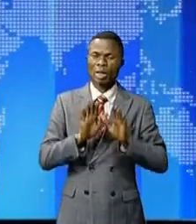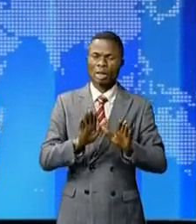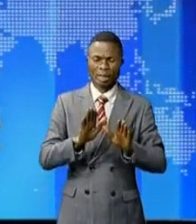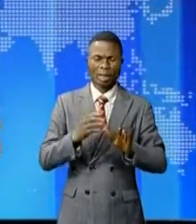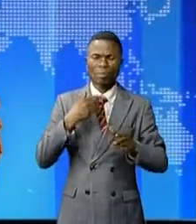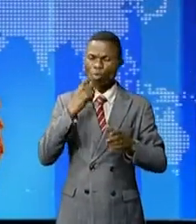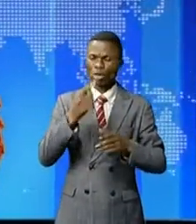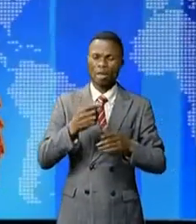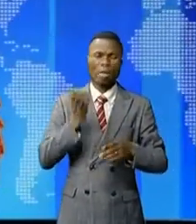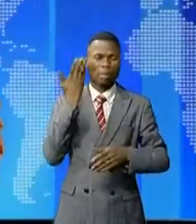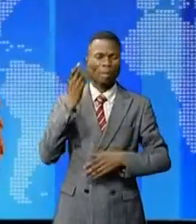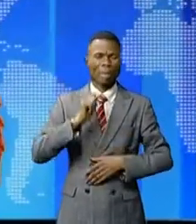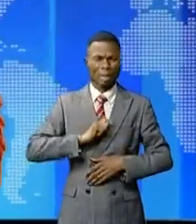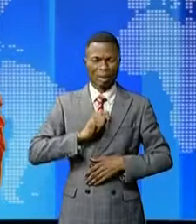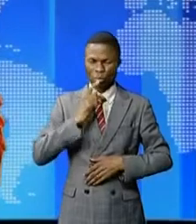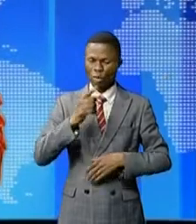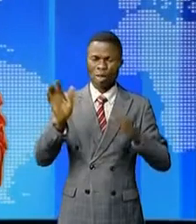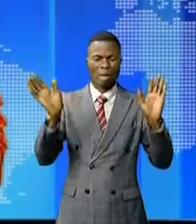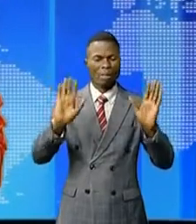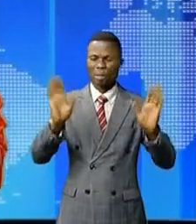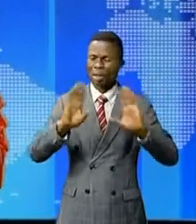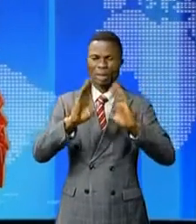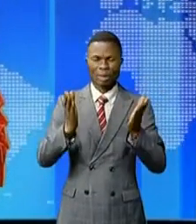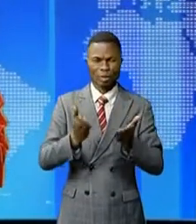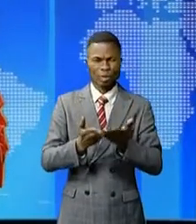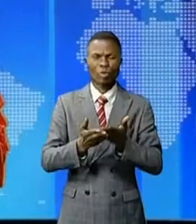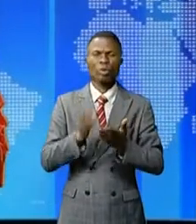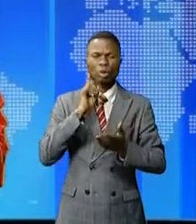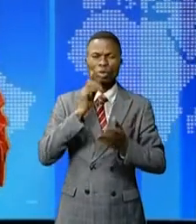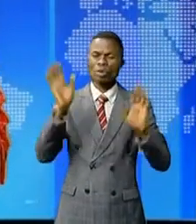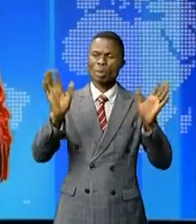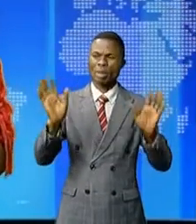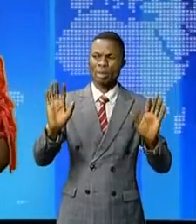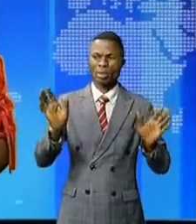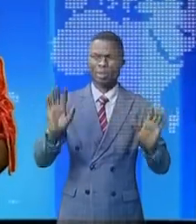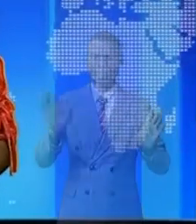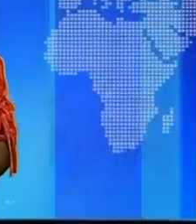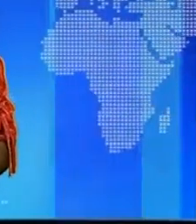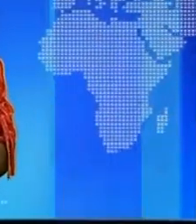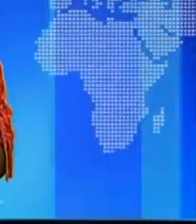Françoise Bellapouaki et moi, je vous reviens demain avec le même plaisir. Au revoir.